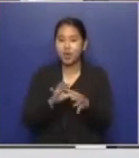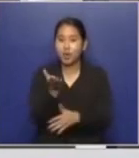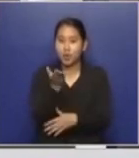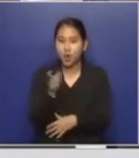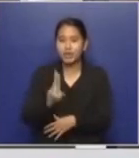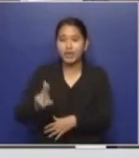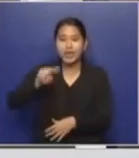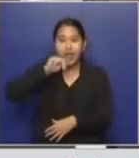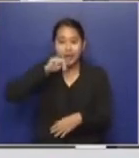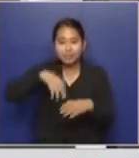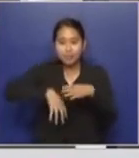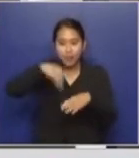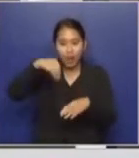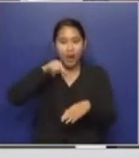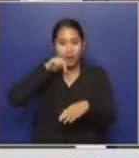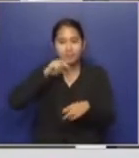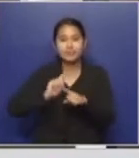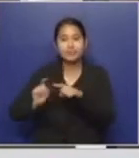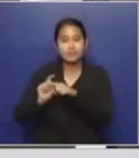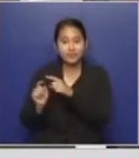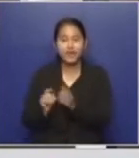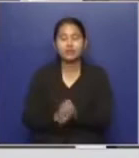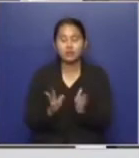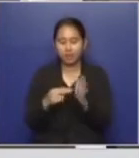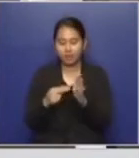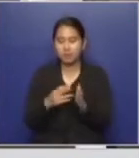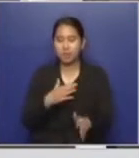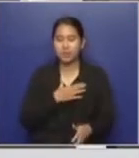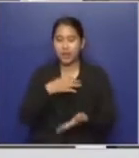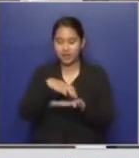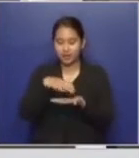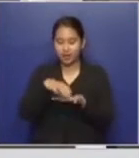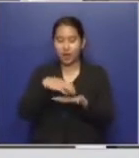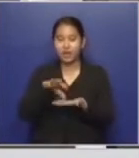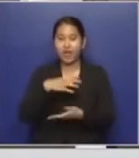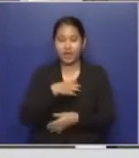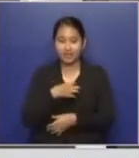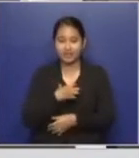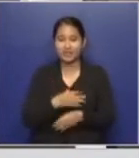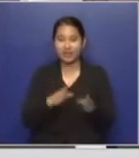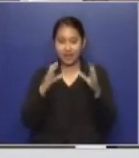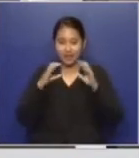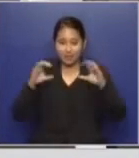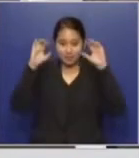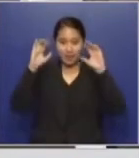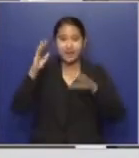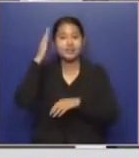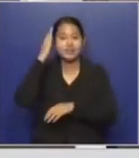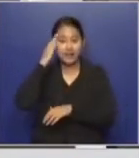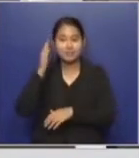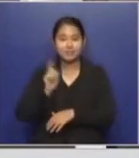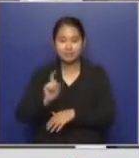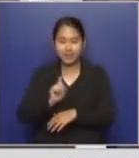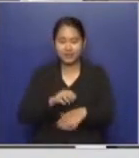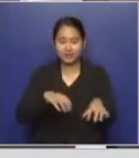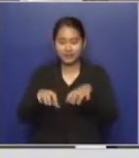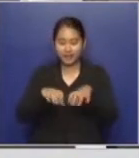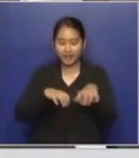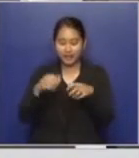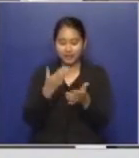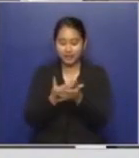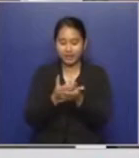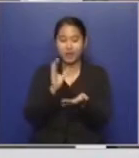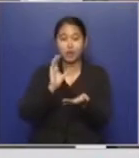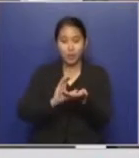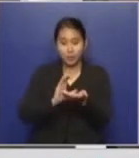ำบาดาลอะไรต่างๆครับท่านประธานนี่คือสิ่งอยากสะท้อนให้รัฐบาลได้รับทราบว่าการจัดสรรงบประมาณนั้นนะ